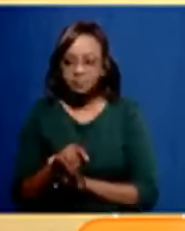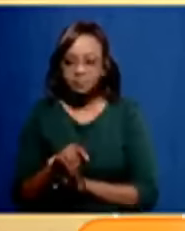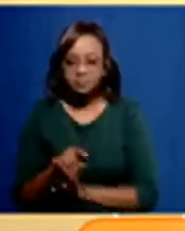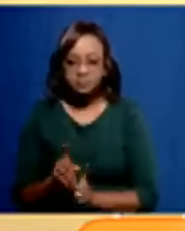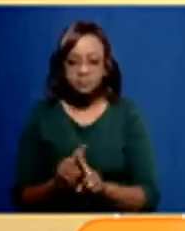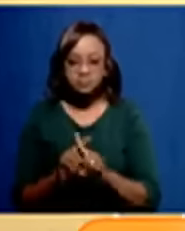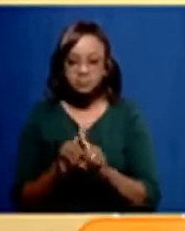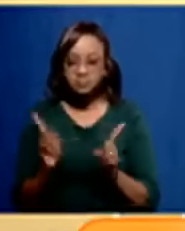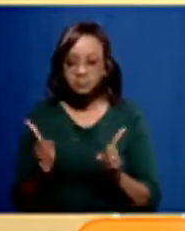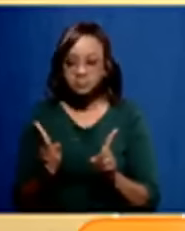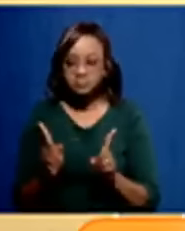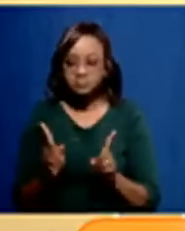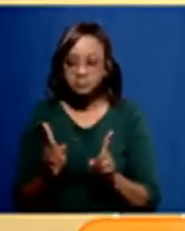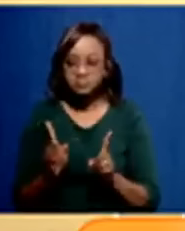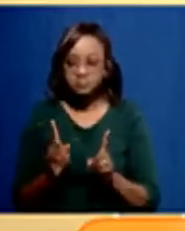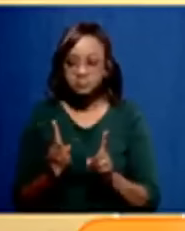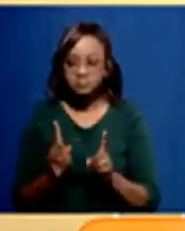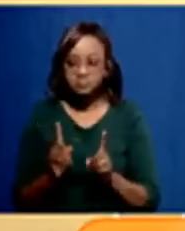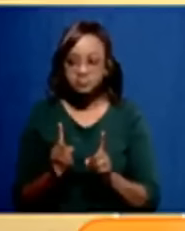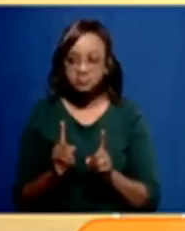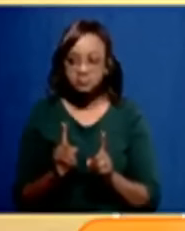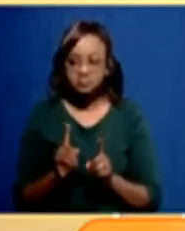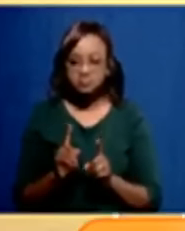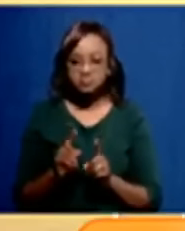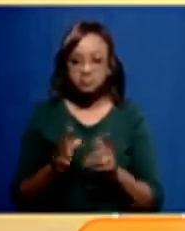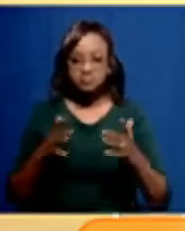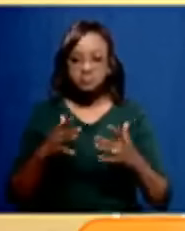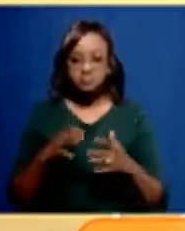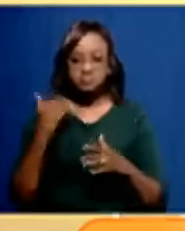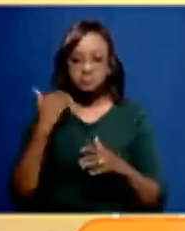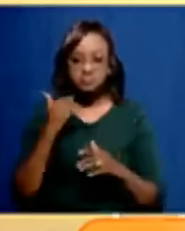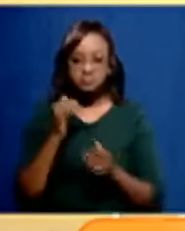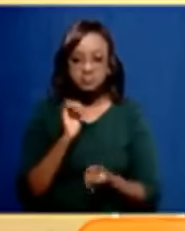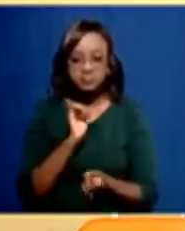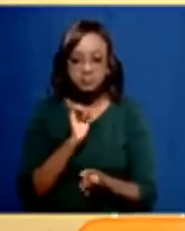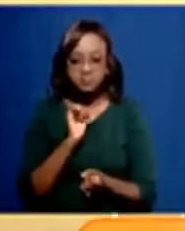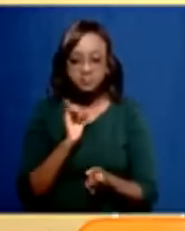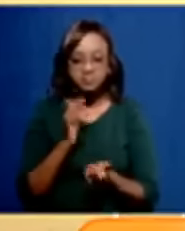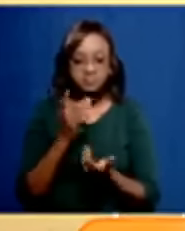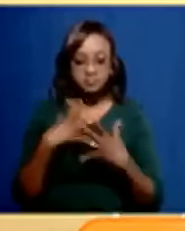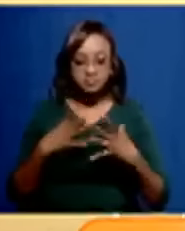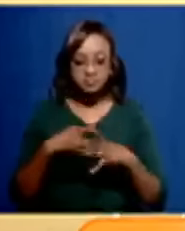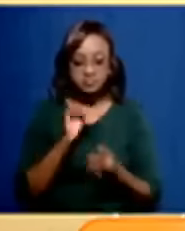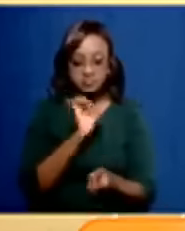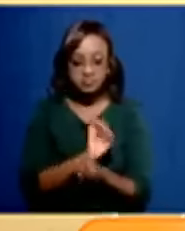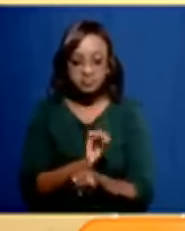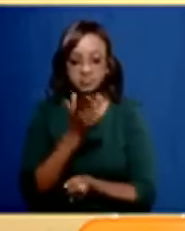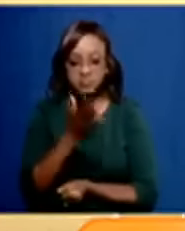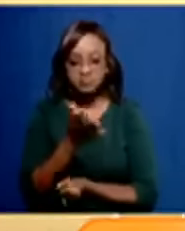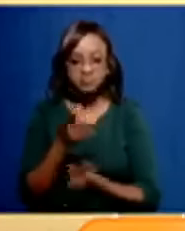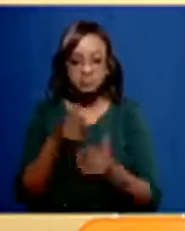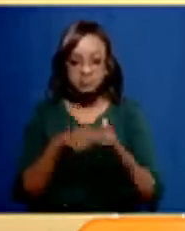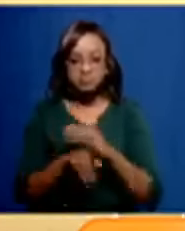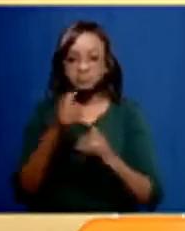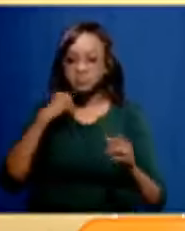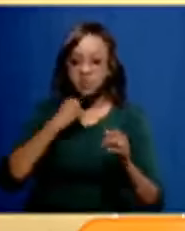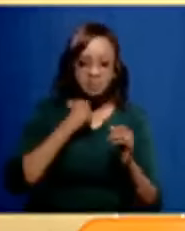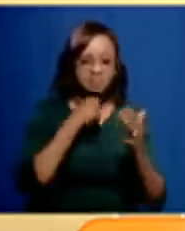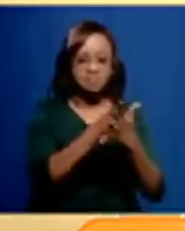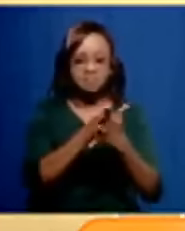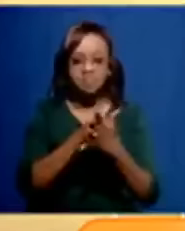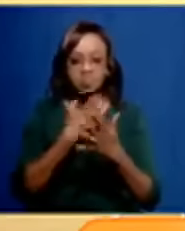unfortunately what happened, those who were inside, they punched the door, hit the officer and they threw him